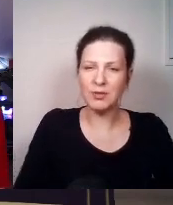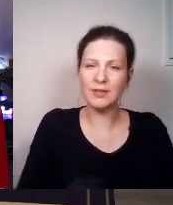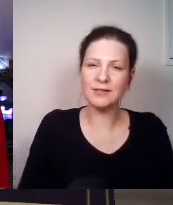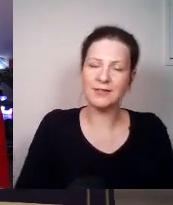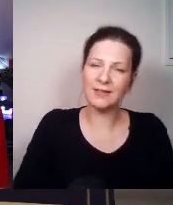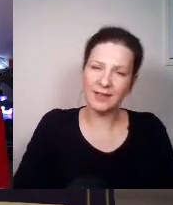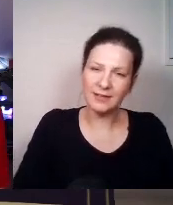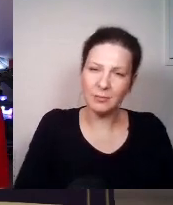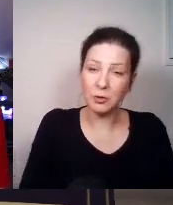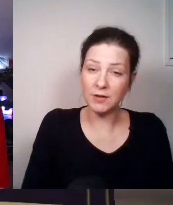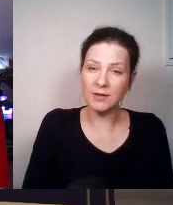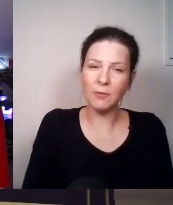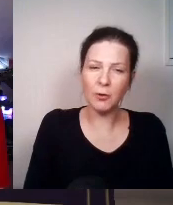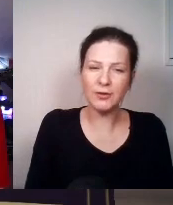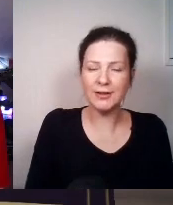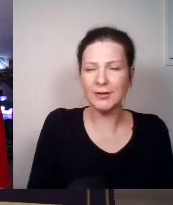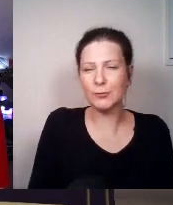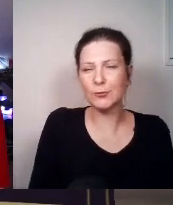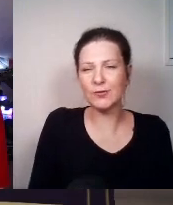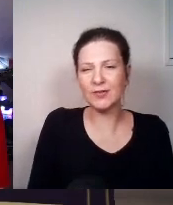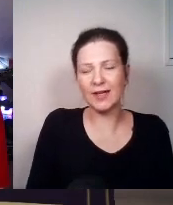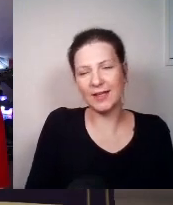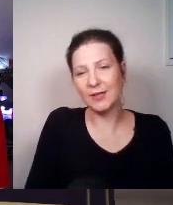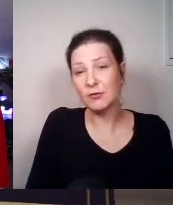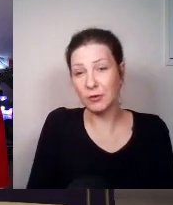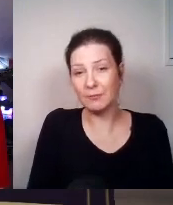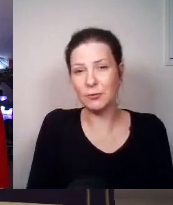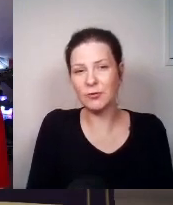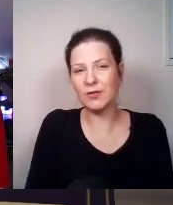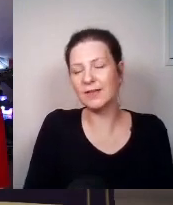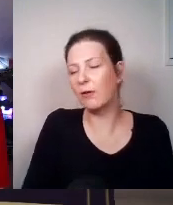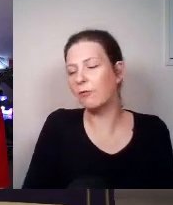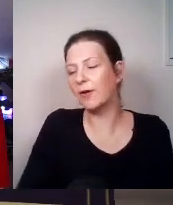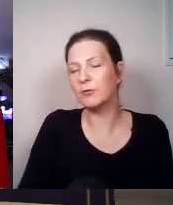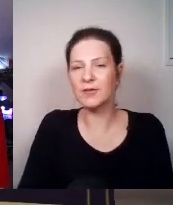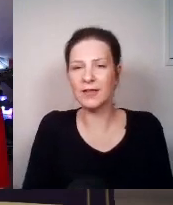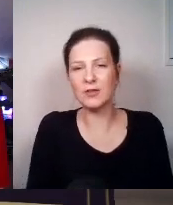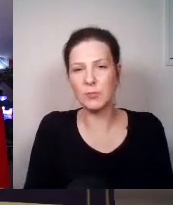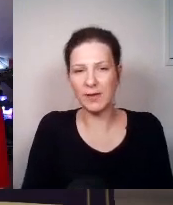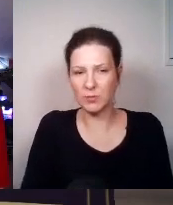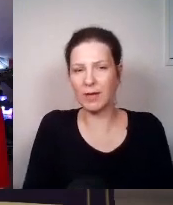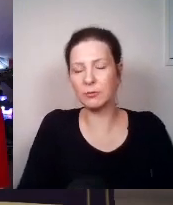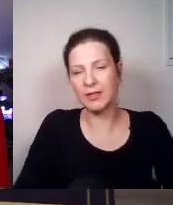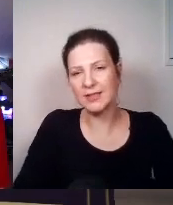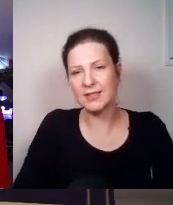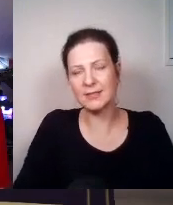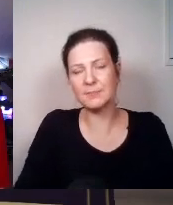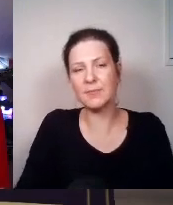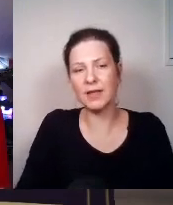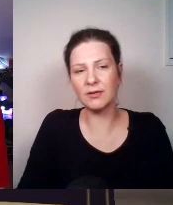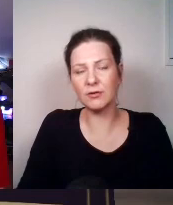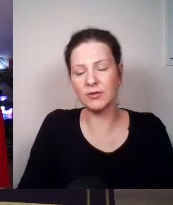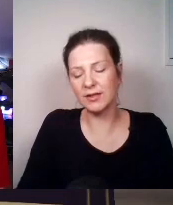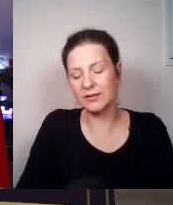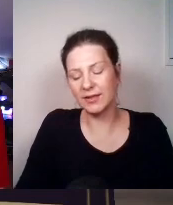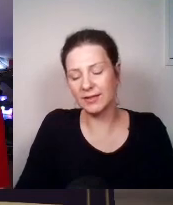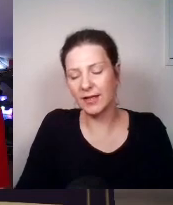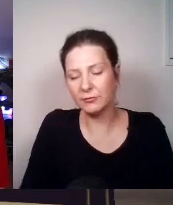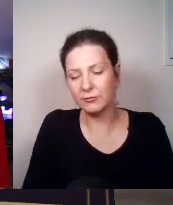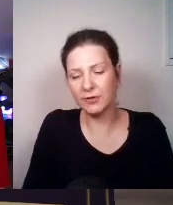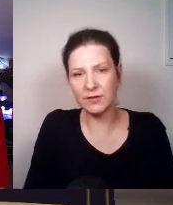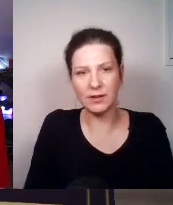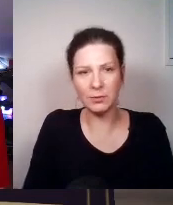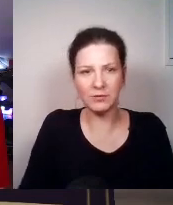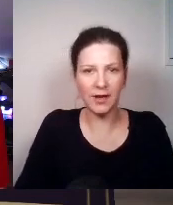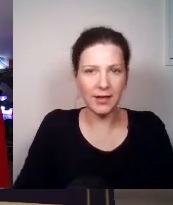die unbedingt das Ende der Monarchie wollten und da eher schon revolutionär drauf waren und es dann die Spaltung gab. Und jetzt ist und der